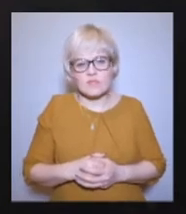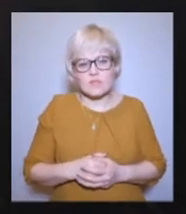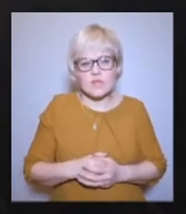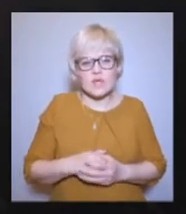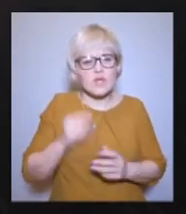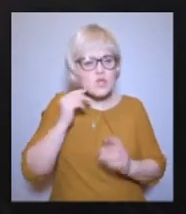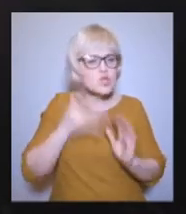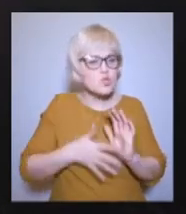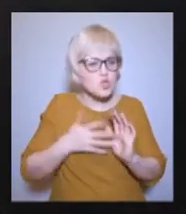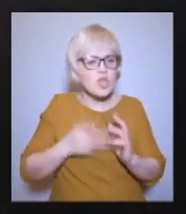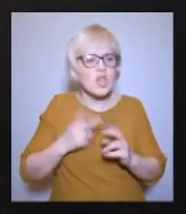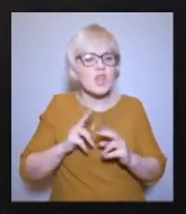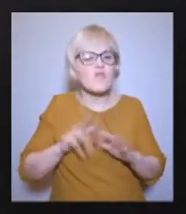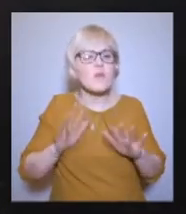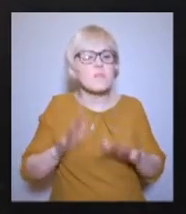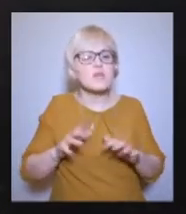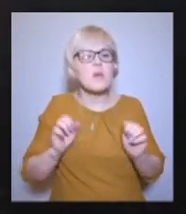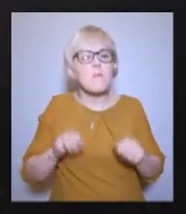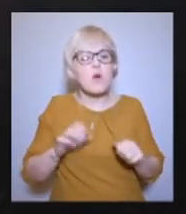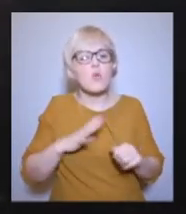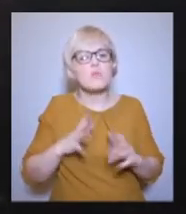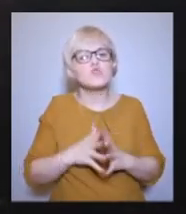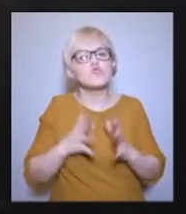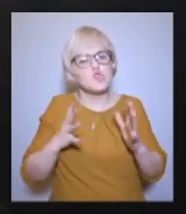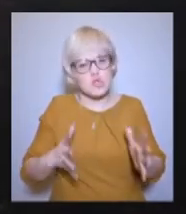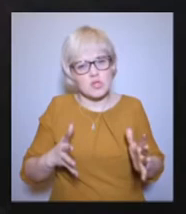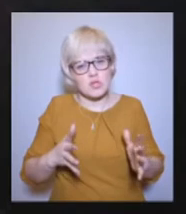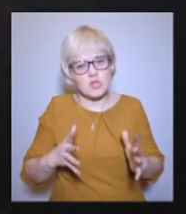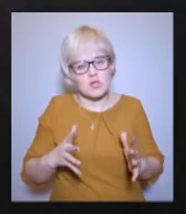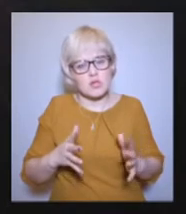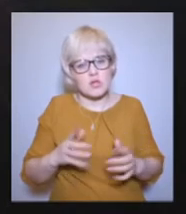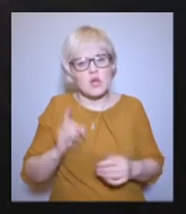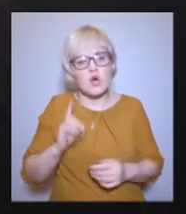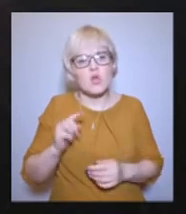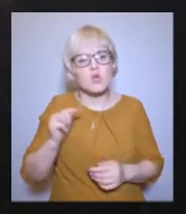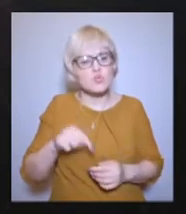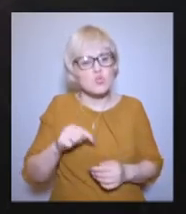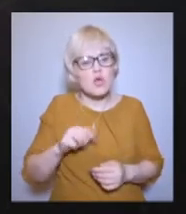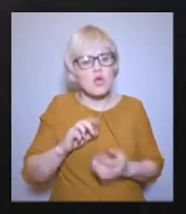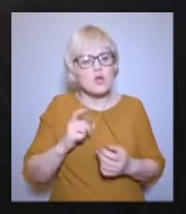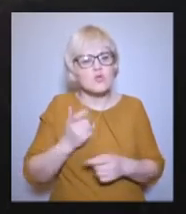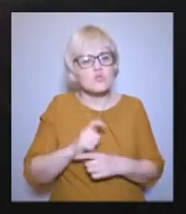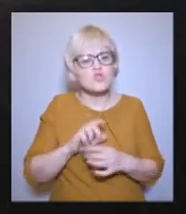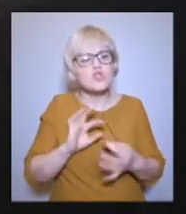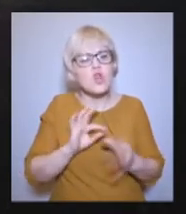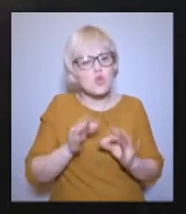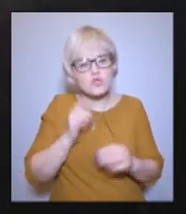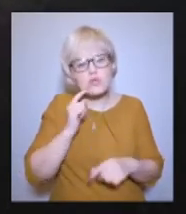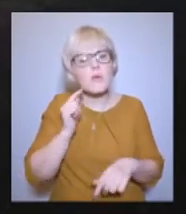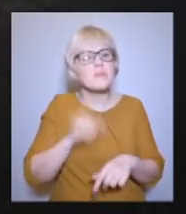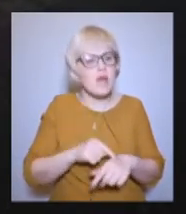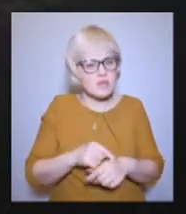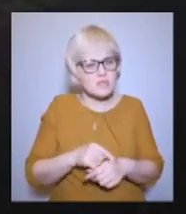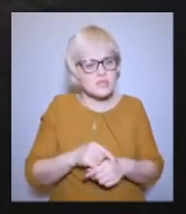Ну, я так думаю, что если бы он находился по доступности на